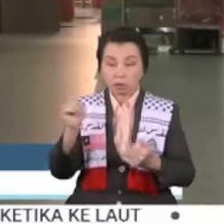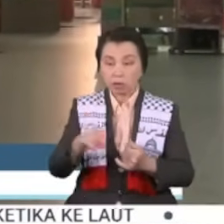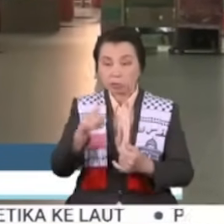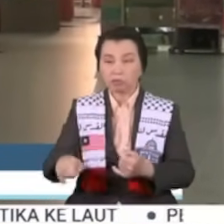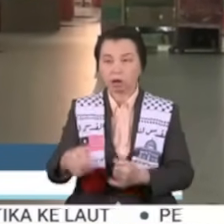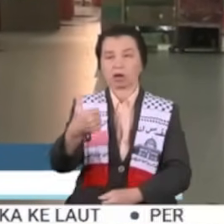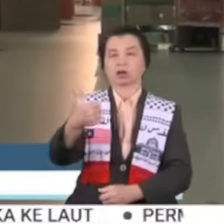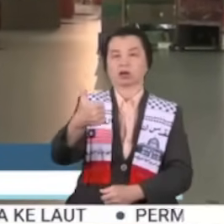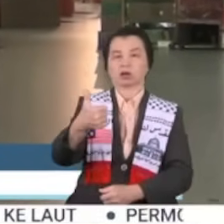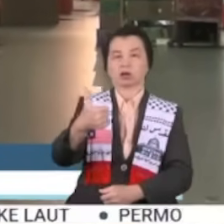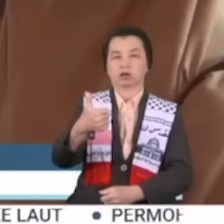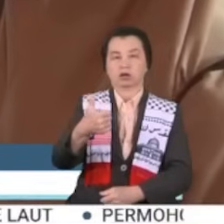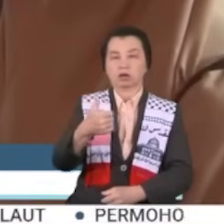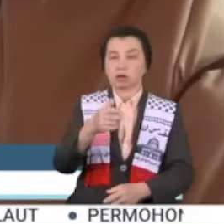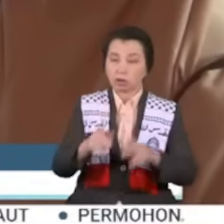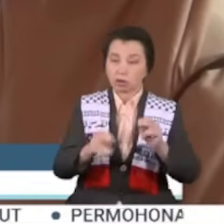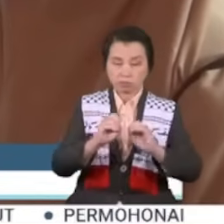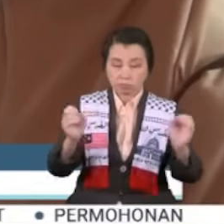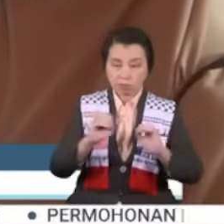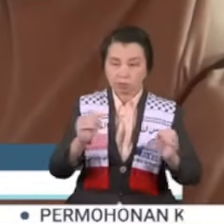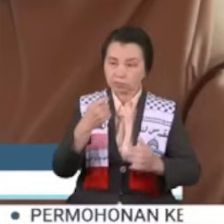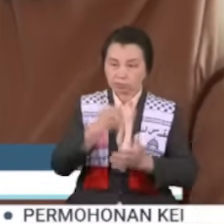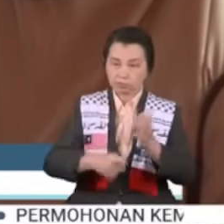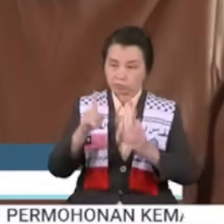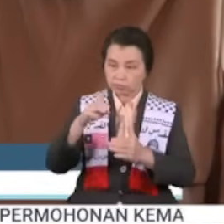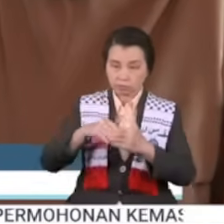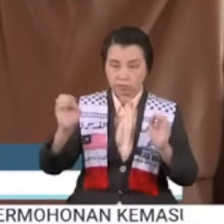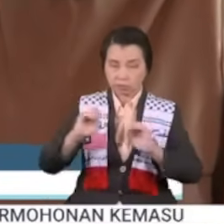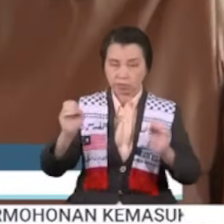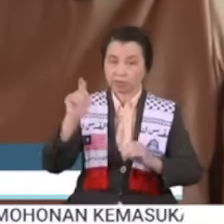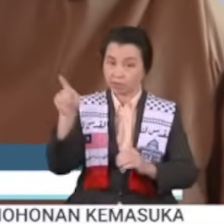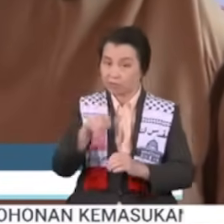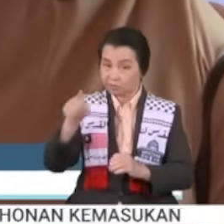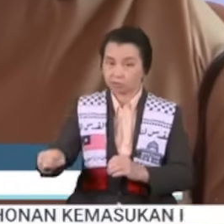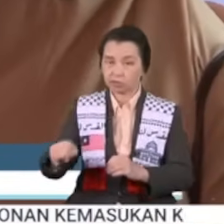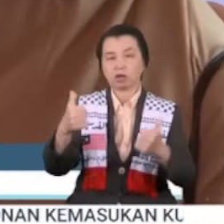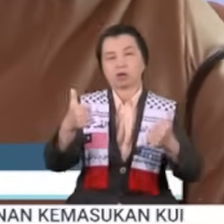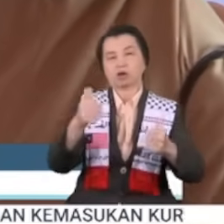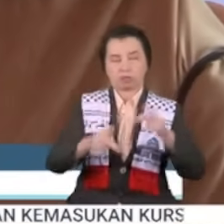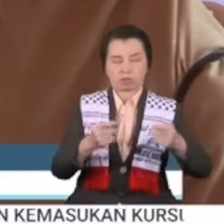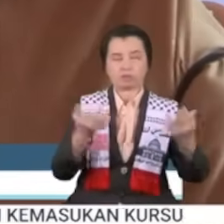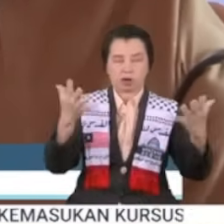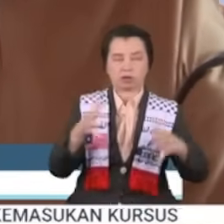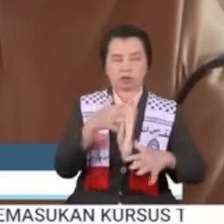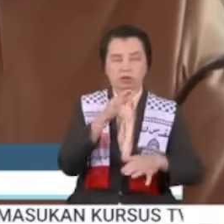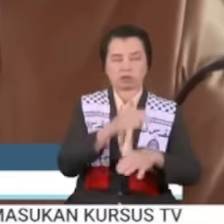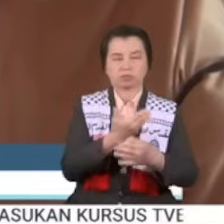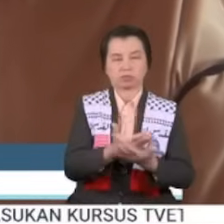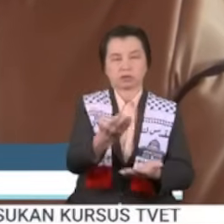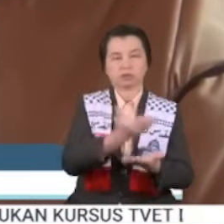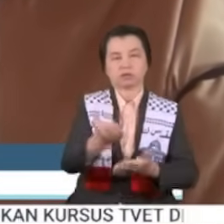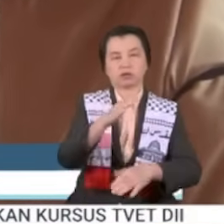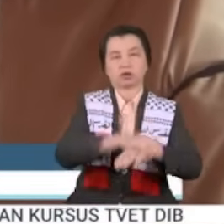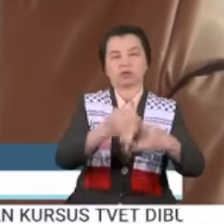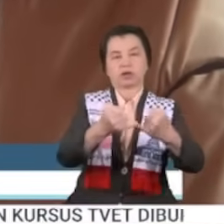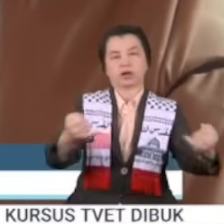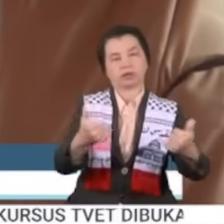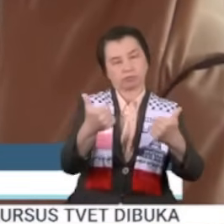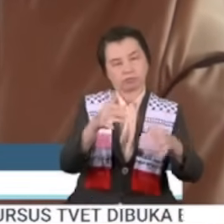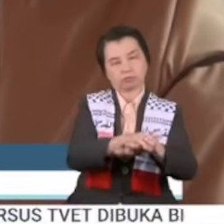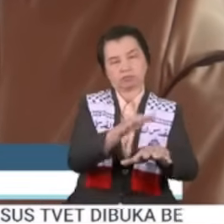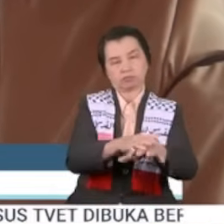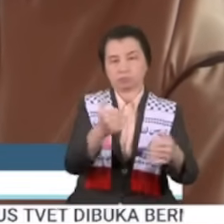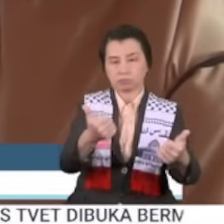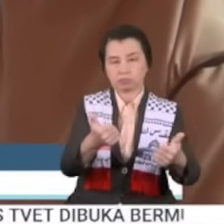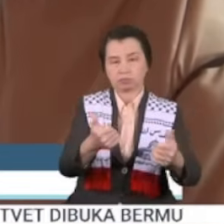TB tarik orang lagi ramai untuk ke TBS naik naik Tu kan so soah bagi saya okeylah